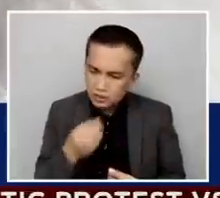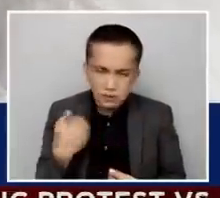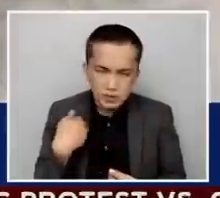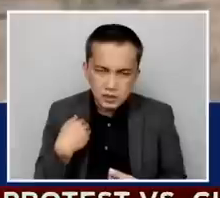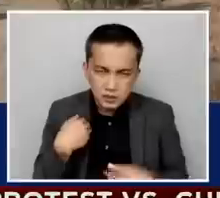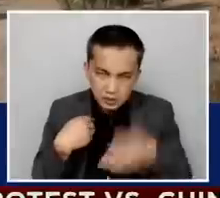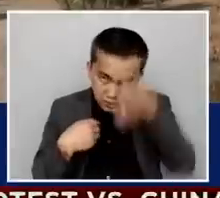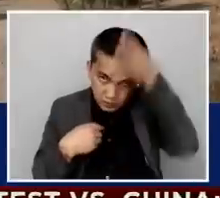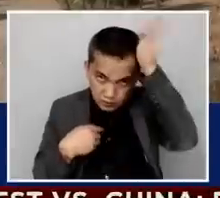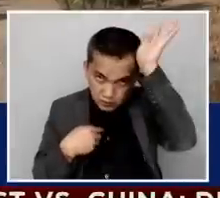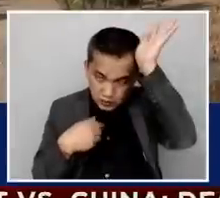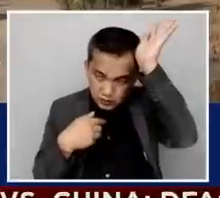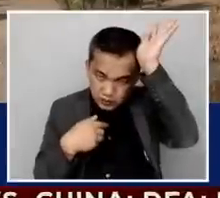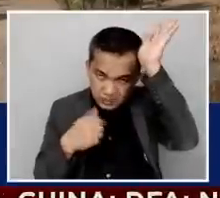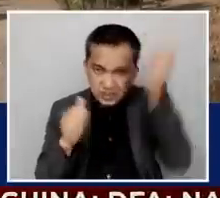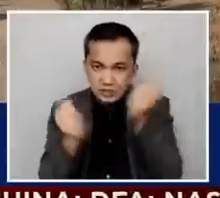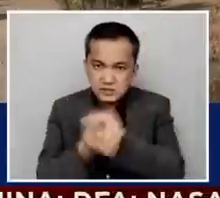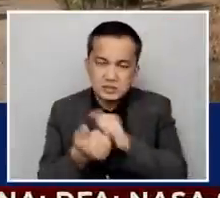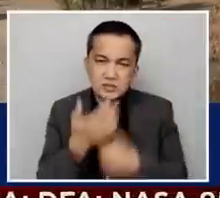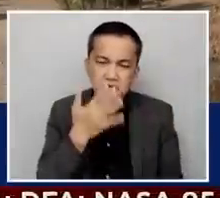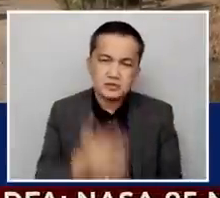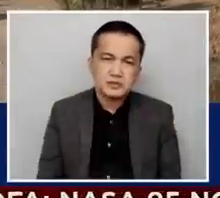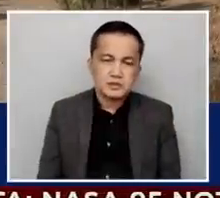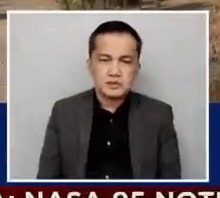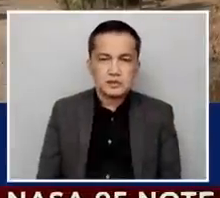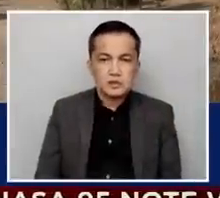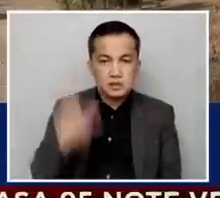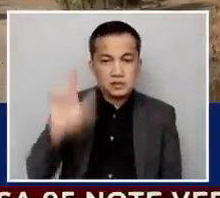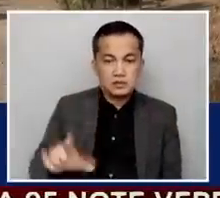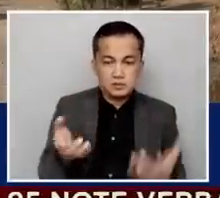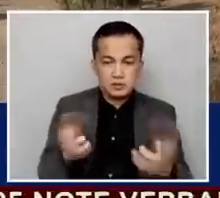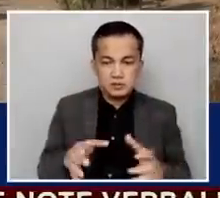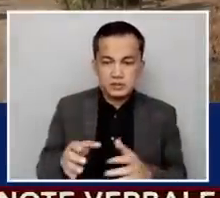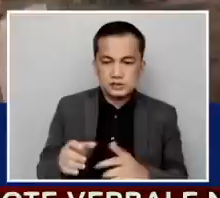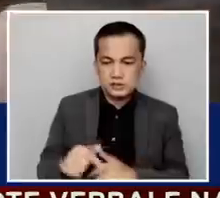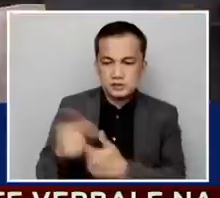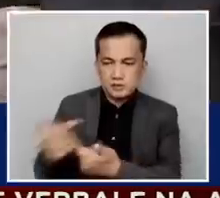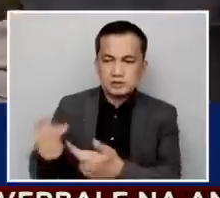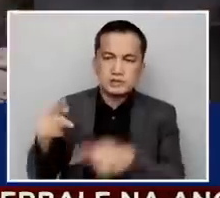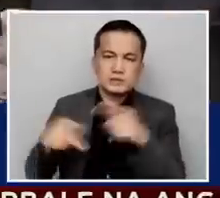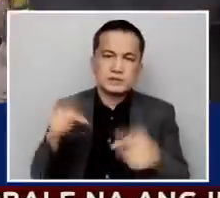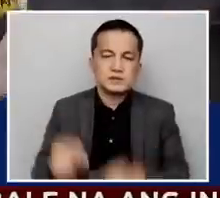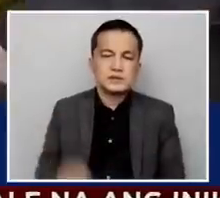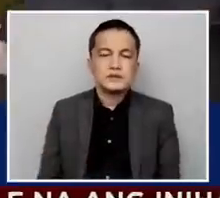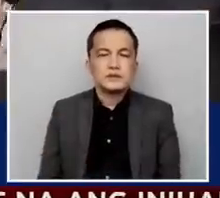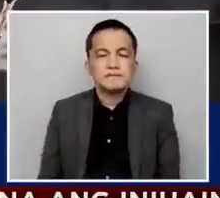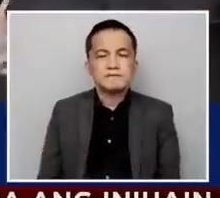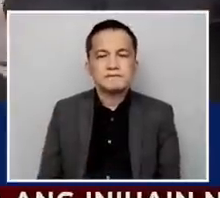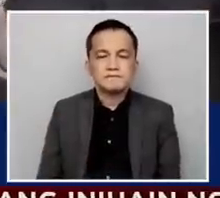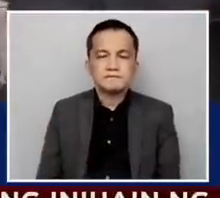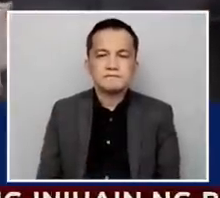nito. Mababa naman anila ang tsansa na maipasa ito sa mga tao.